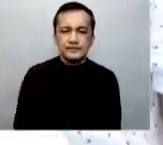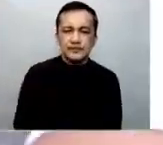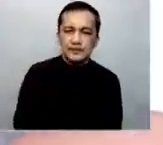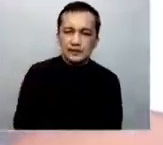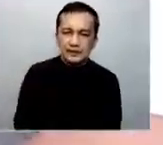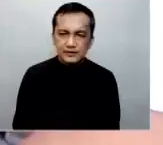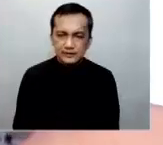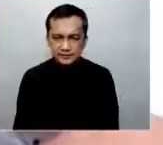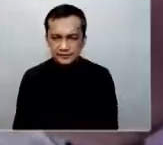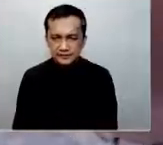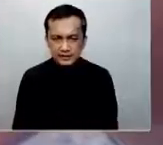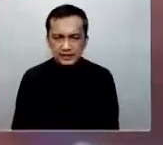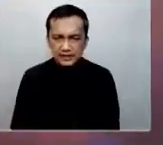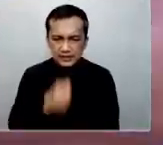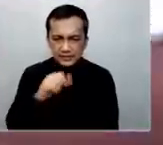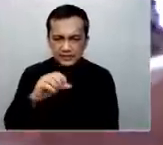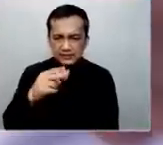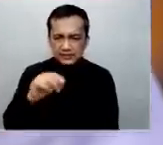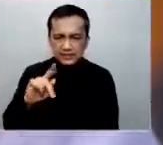hindi ito charcoal, food coloring.